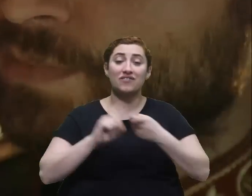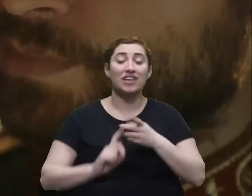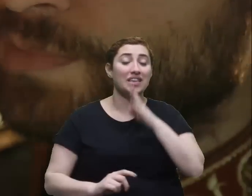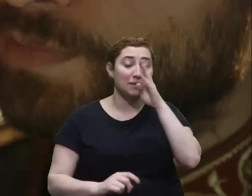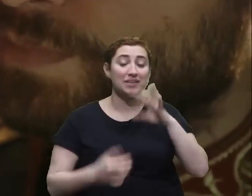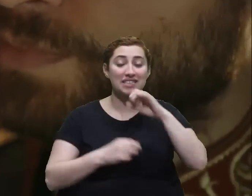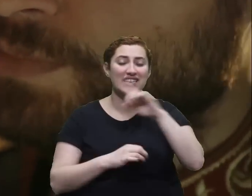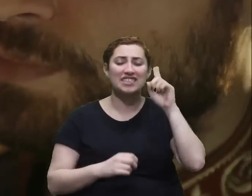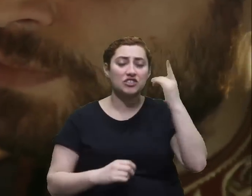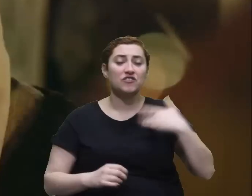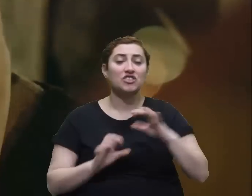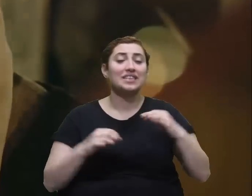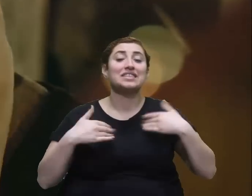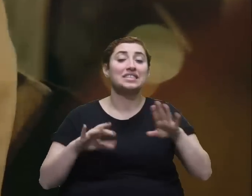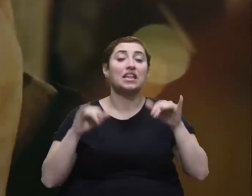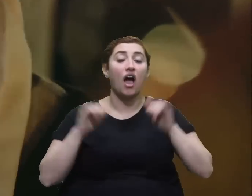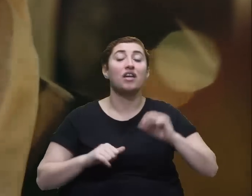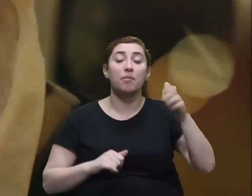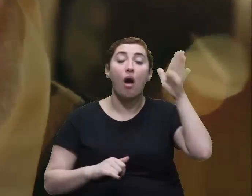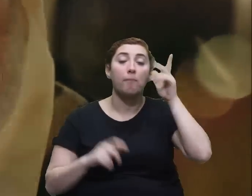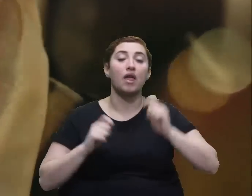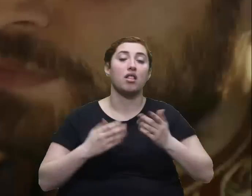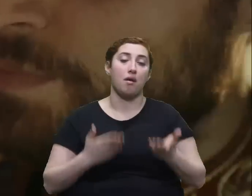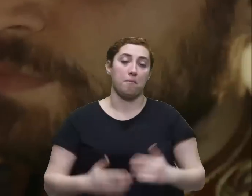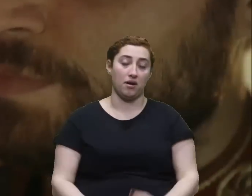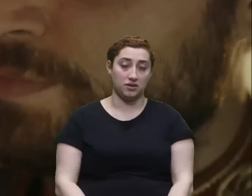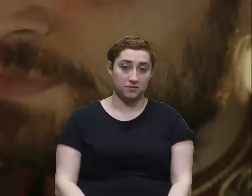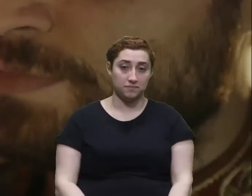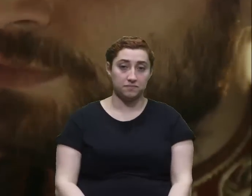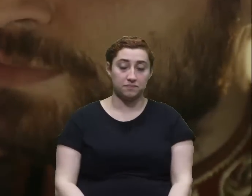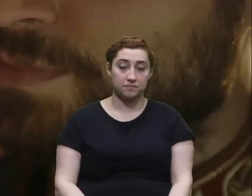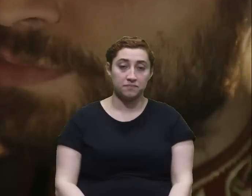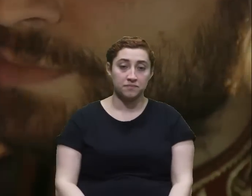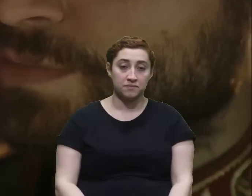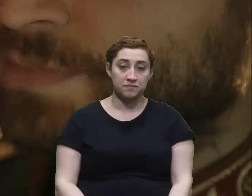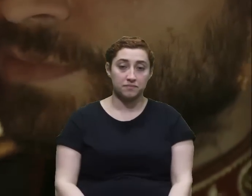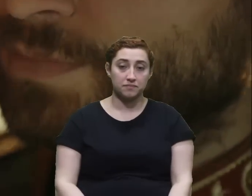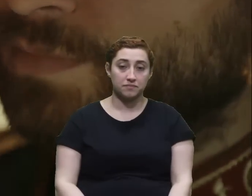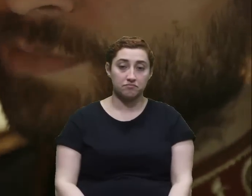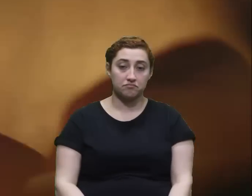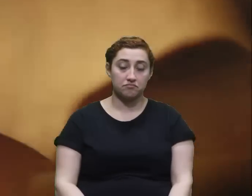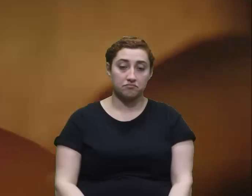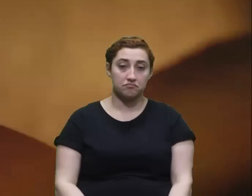değil, aynı zamanda ahmak da yapar sultan. Sultan tebessümle onayladı.